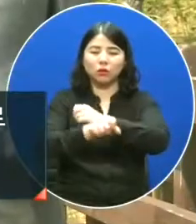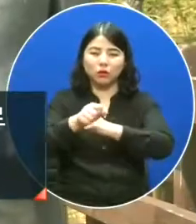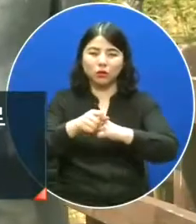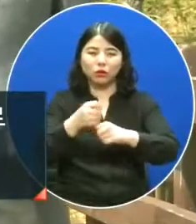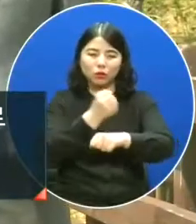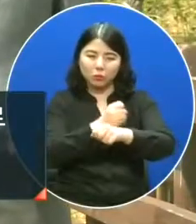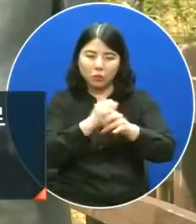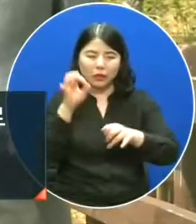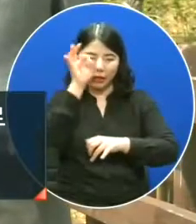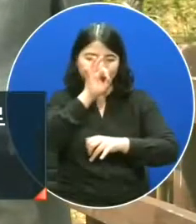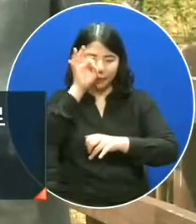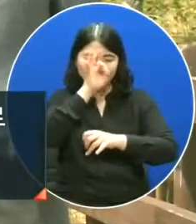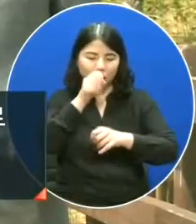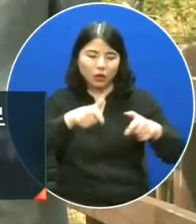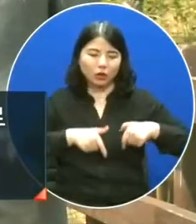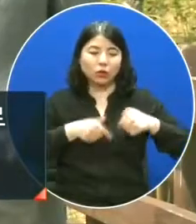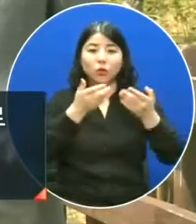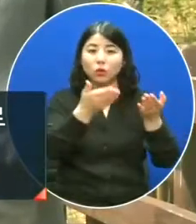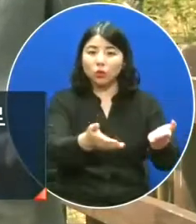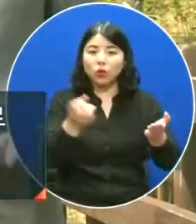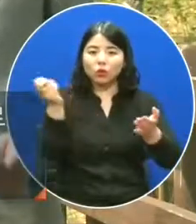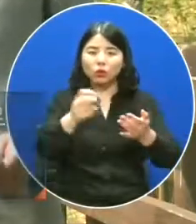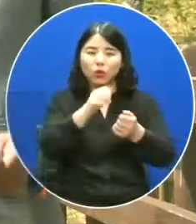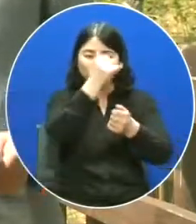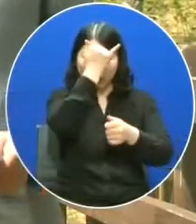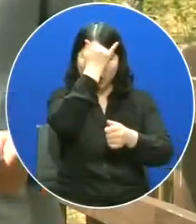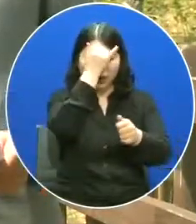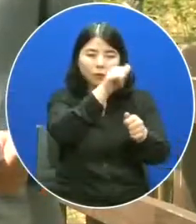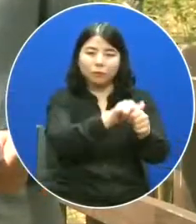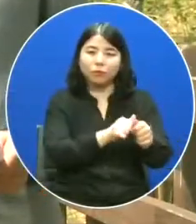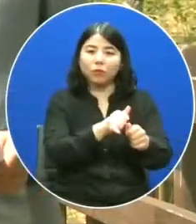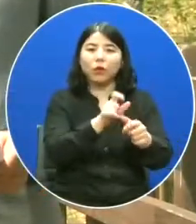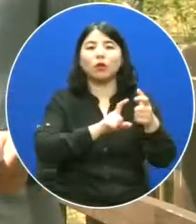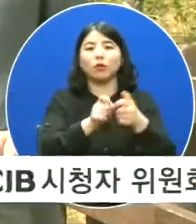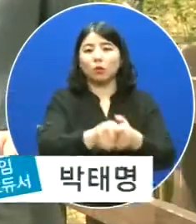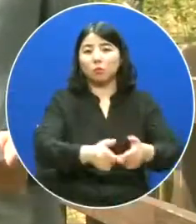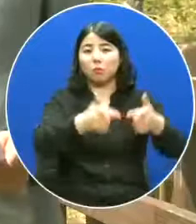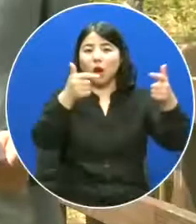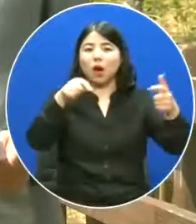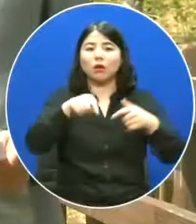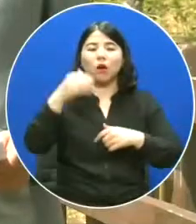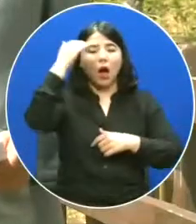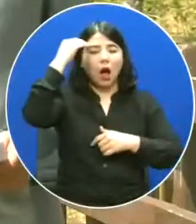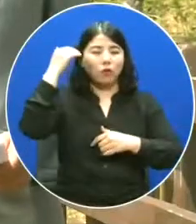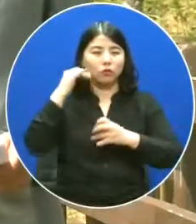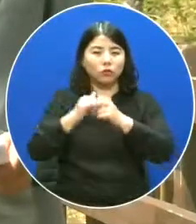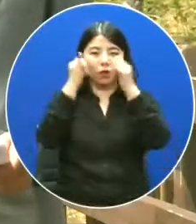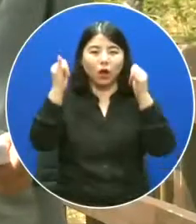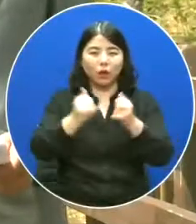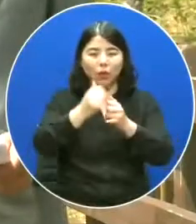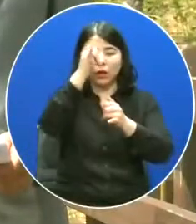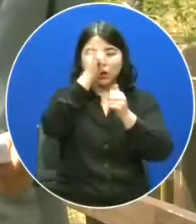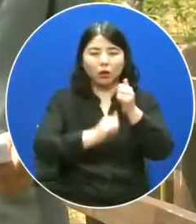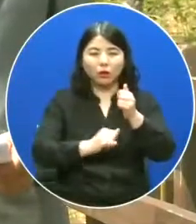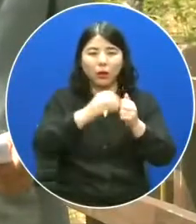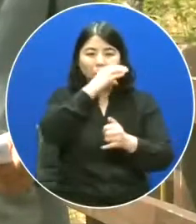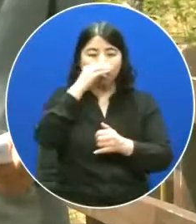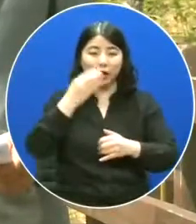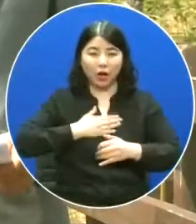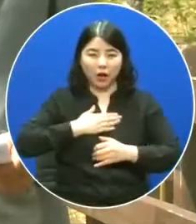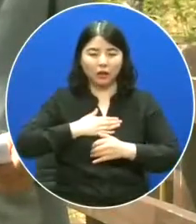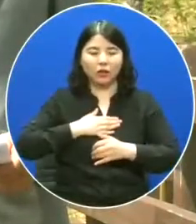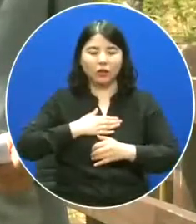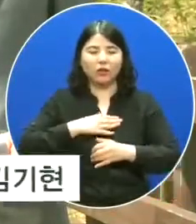적극적으로 유공자를 발굴해 서훈을 수여하고 예우를 확대하는 것이야말로 우리 사회가 역사를 바르게